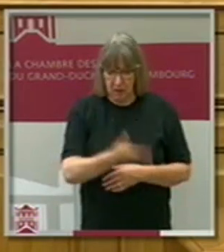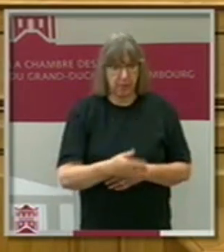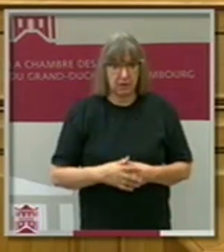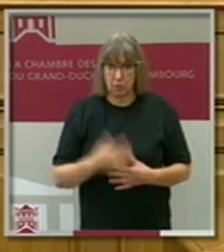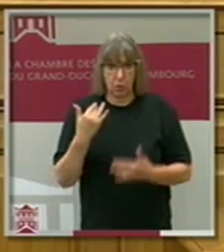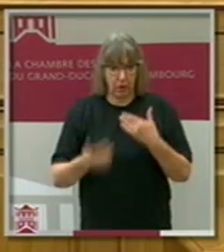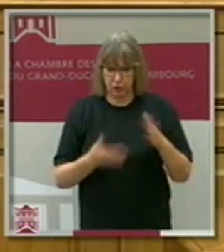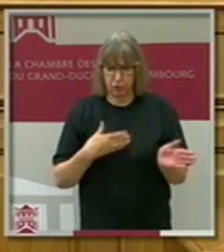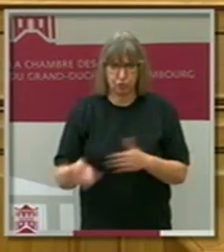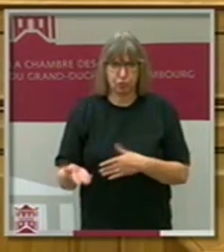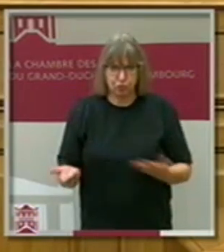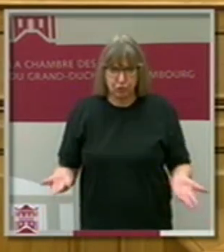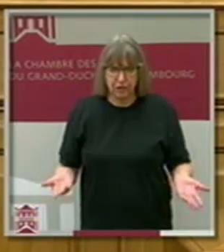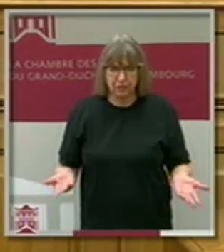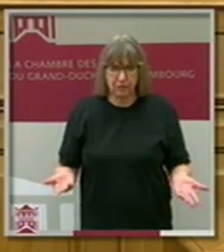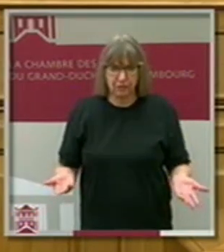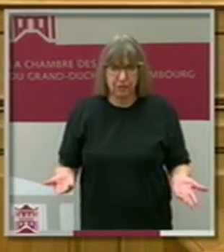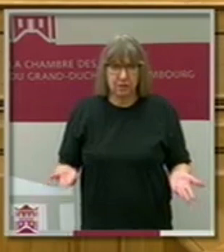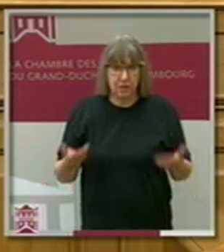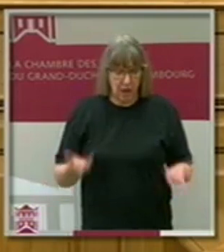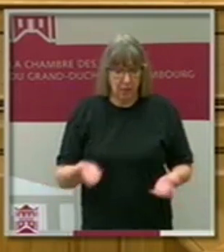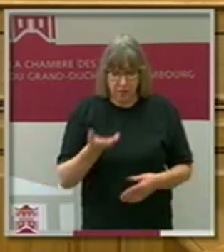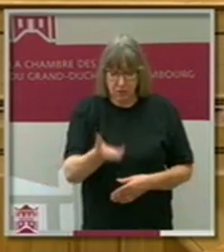zu diskutieren. Geht am Anfang hingestellt, mach dir keine